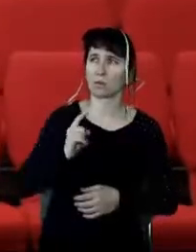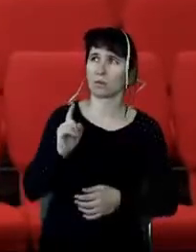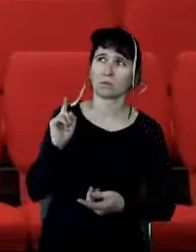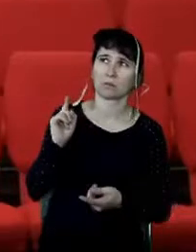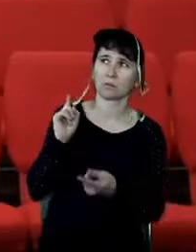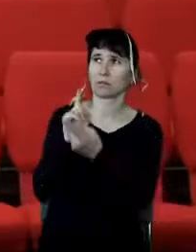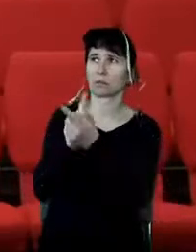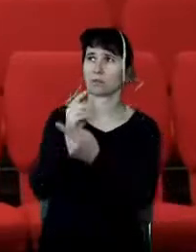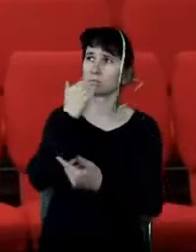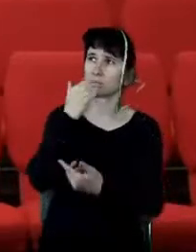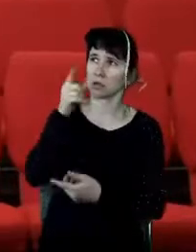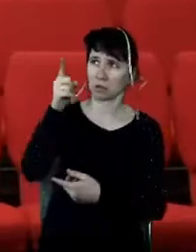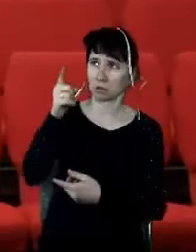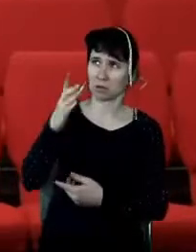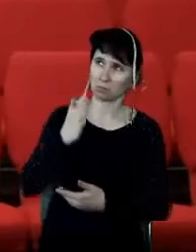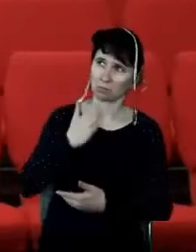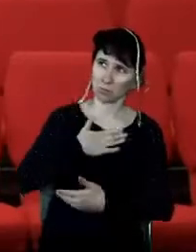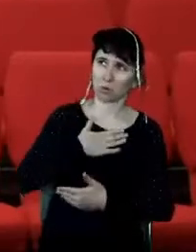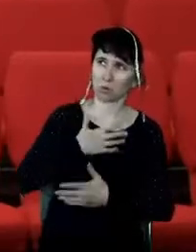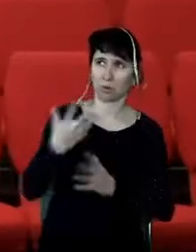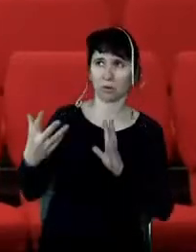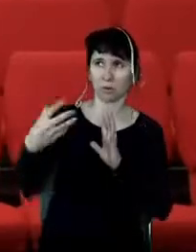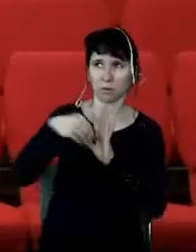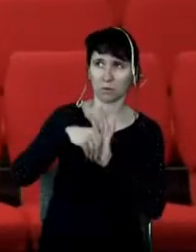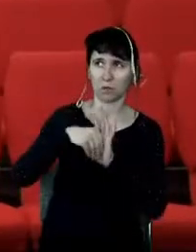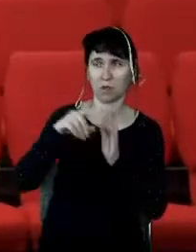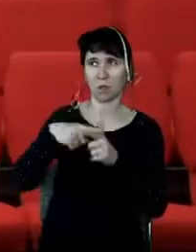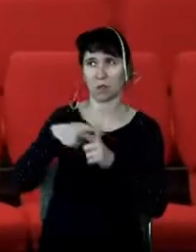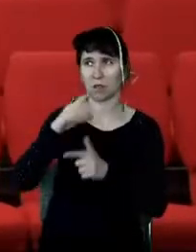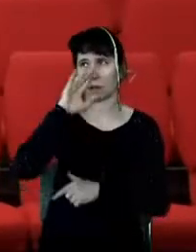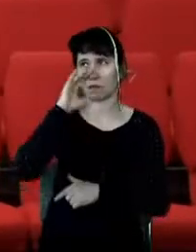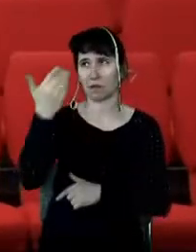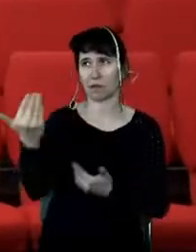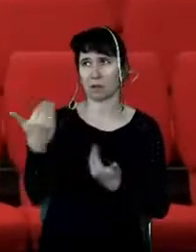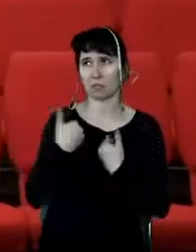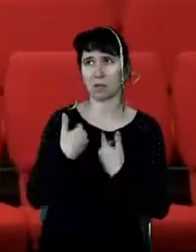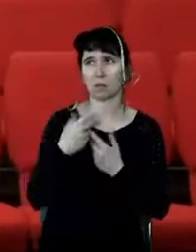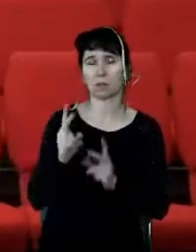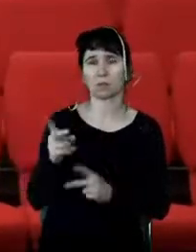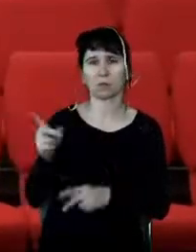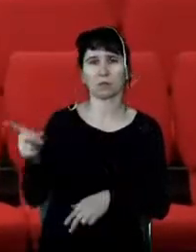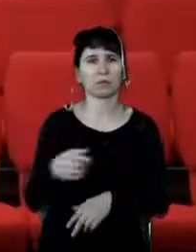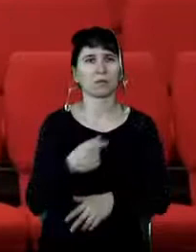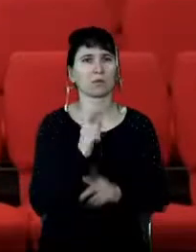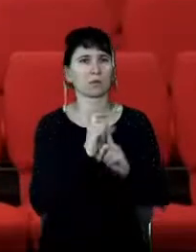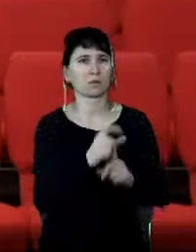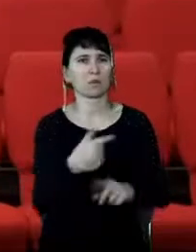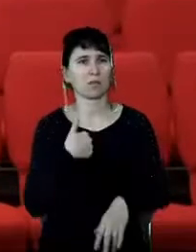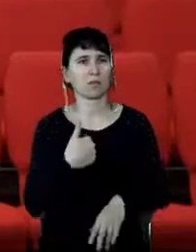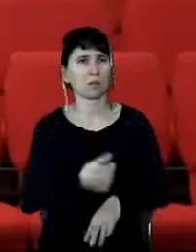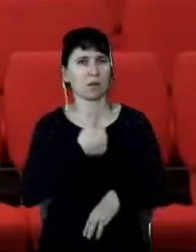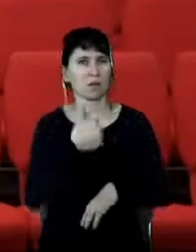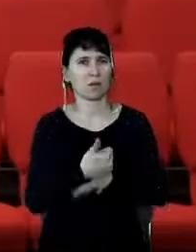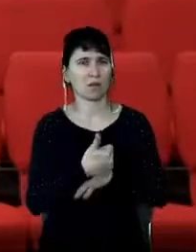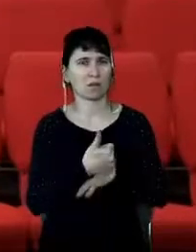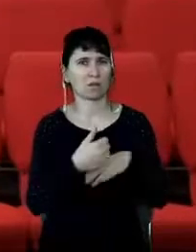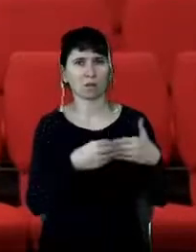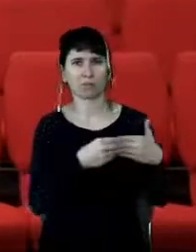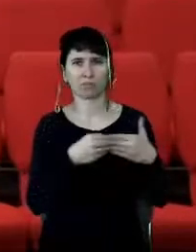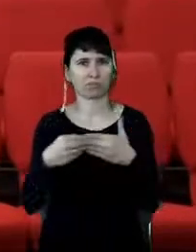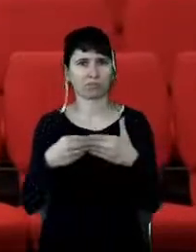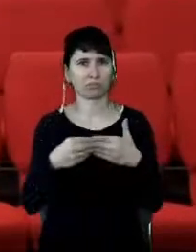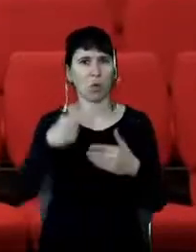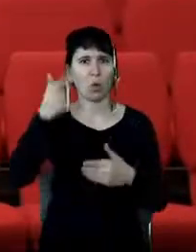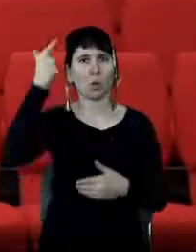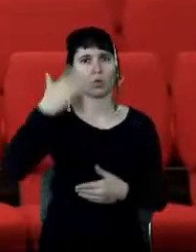чи ти наш, чи з наших ворогів? А він відповів йому, я головний